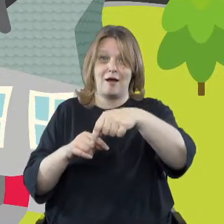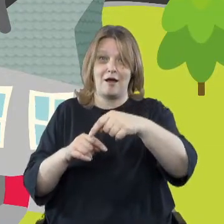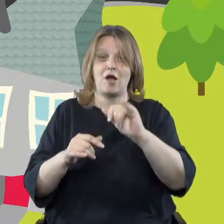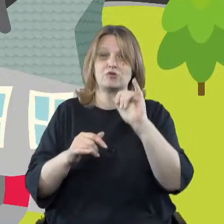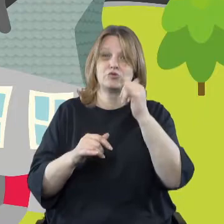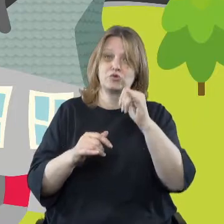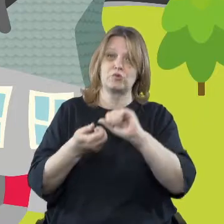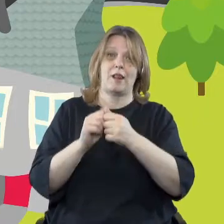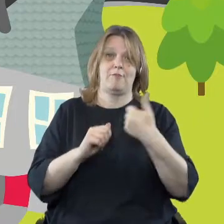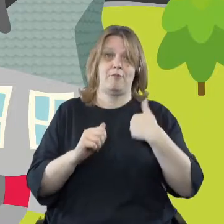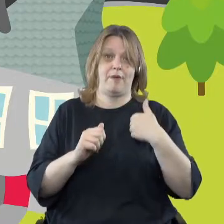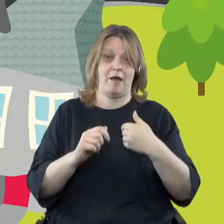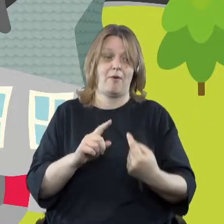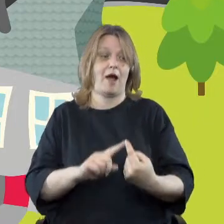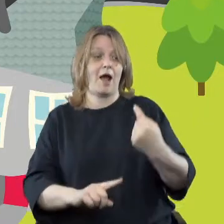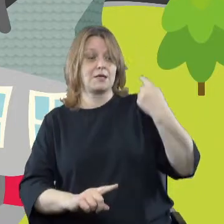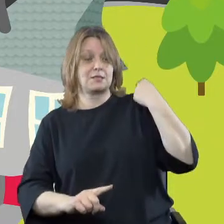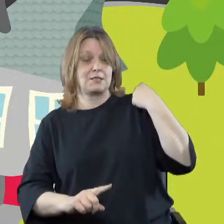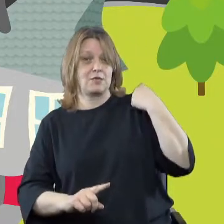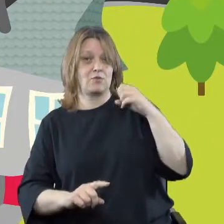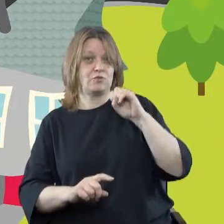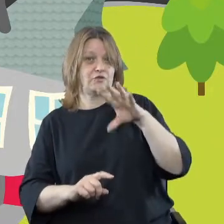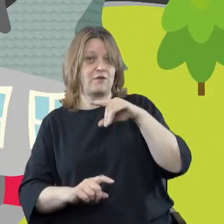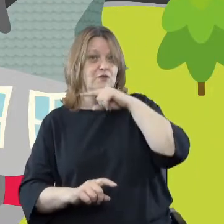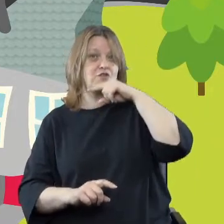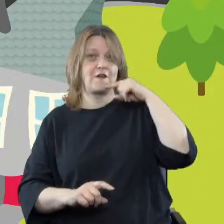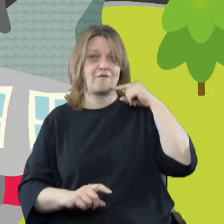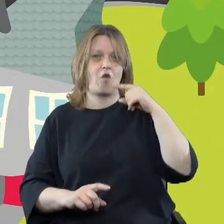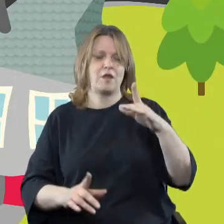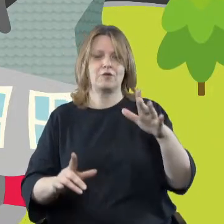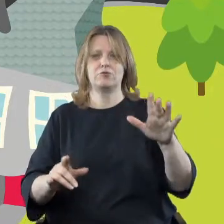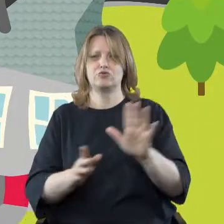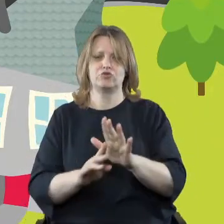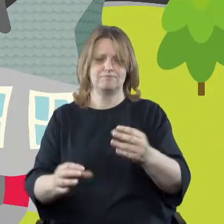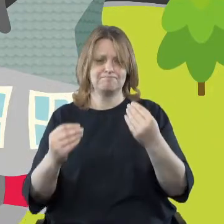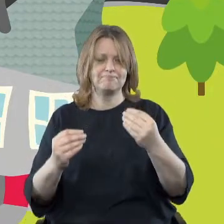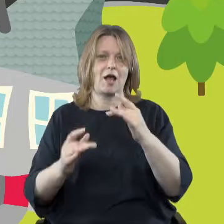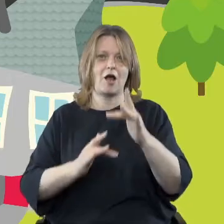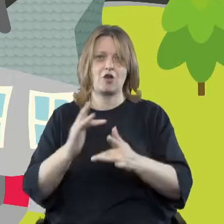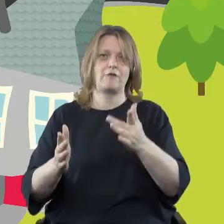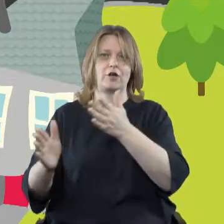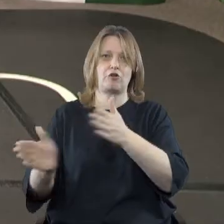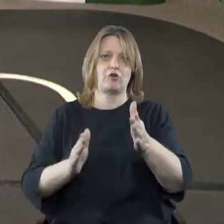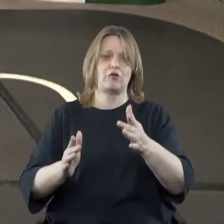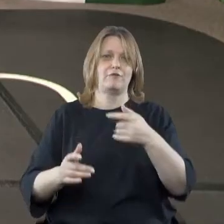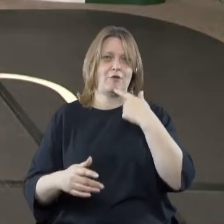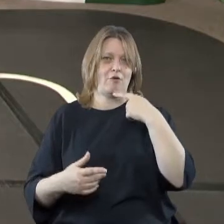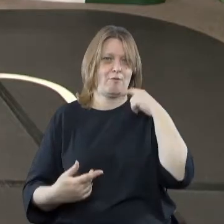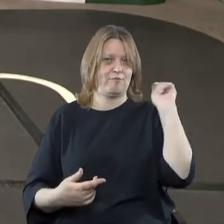białej, natomiast z tyłu światełko czerwone. I tak będziemy mieli w pełni wyposażony rower. No właśnie, i jeżeli